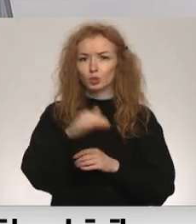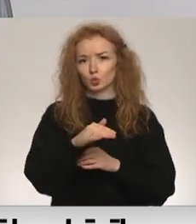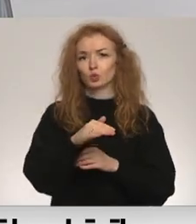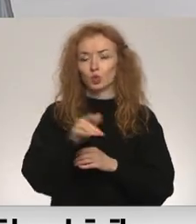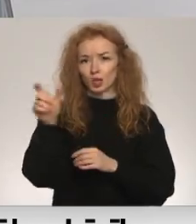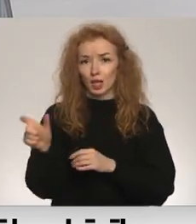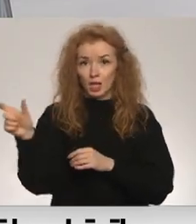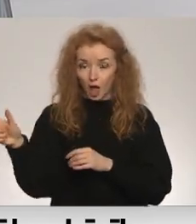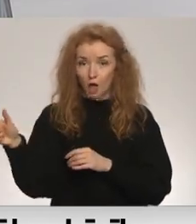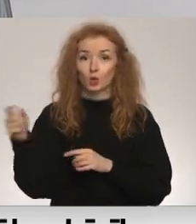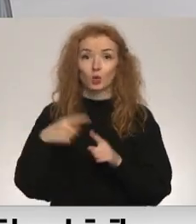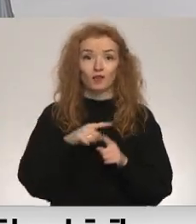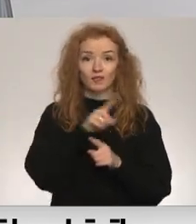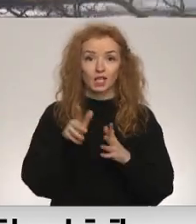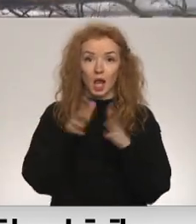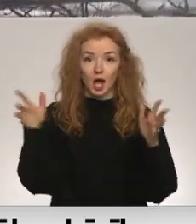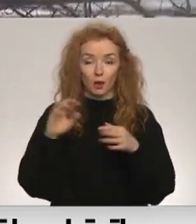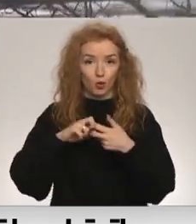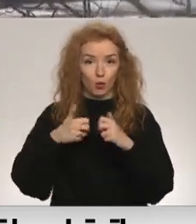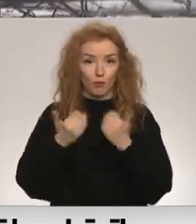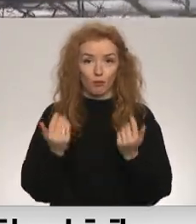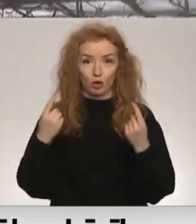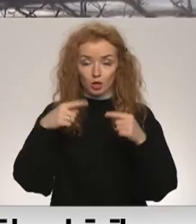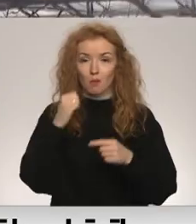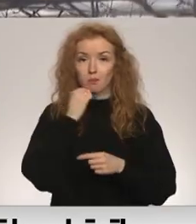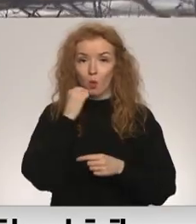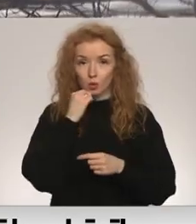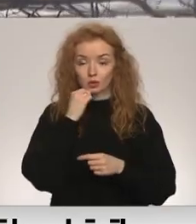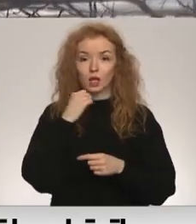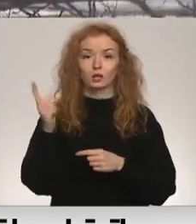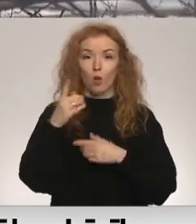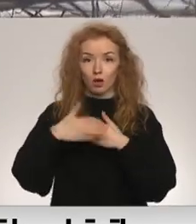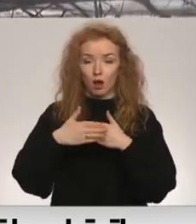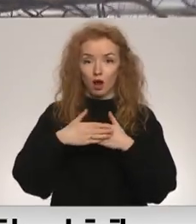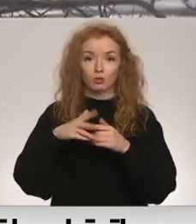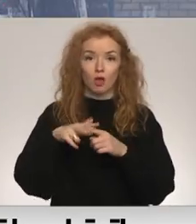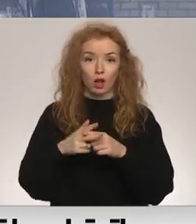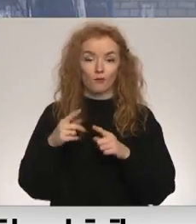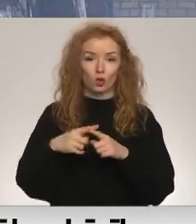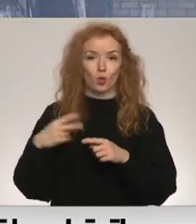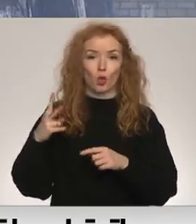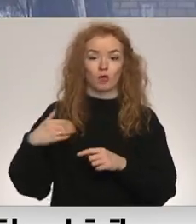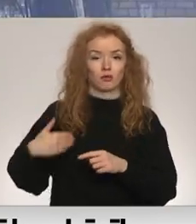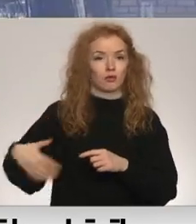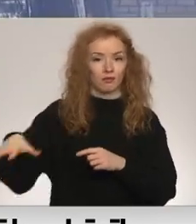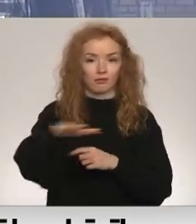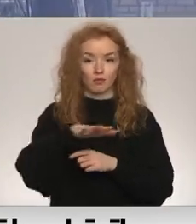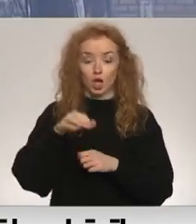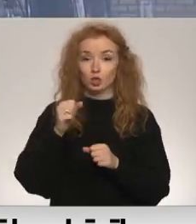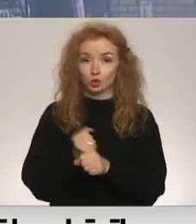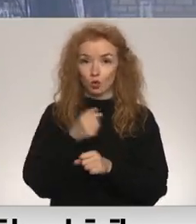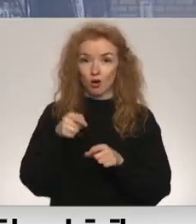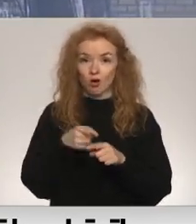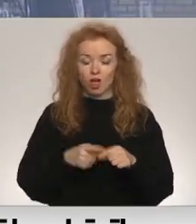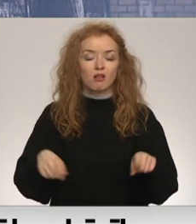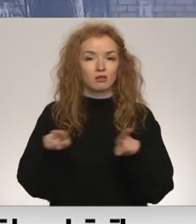tīkla klientu. Vislielākās problēmas ar elektrību šobrīd ir Bauskas, Salkrastu, Jelgavas un Kuldīgas novados. Diemžēl šoreiz